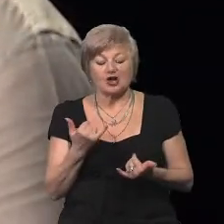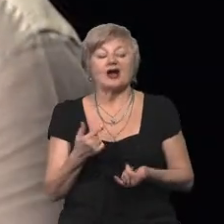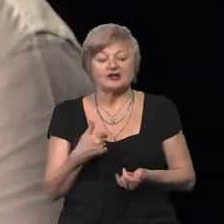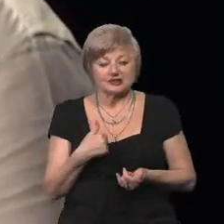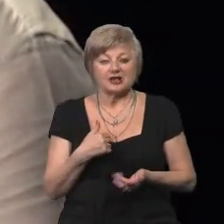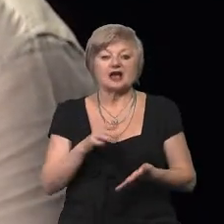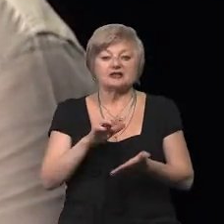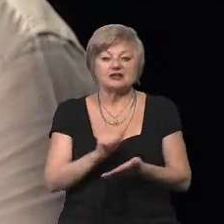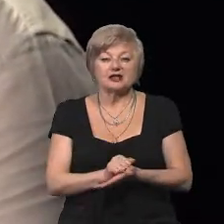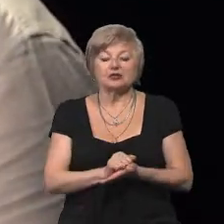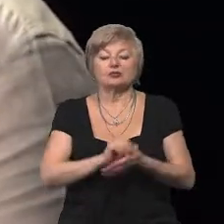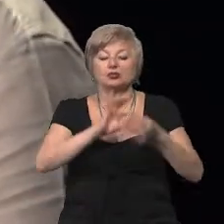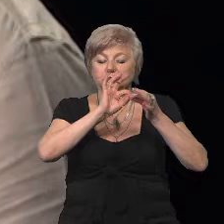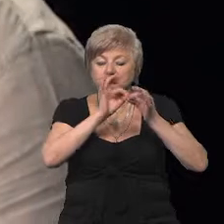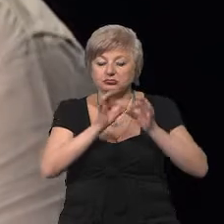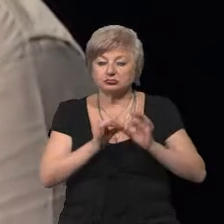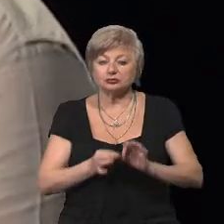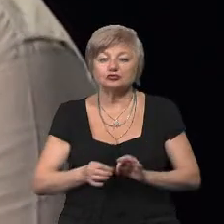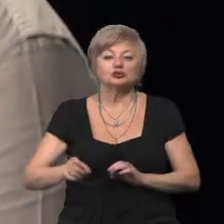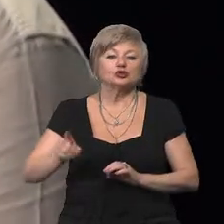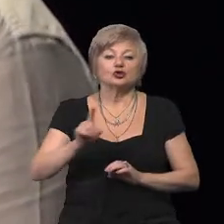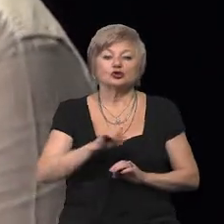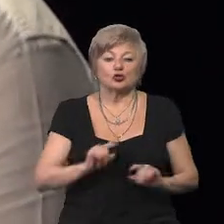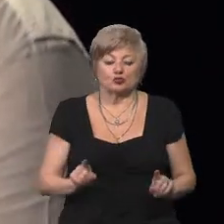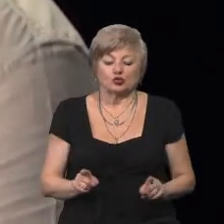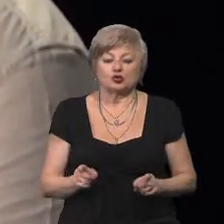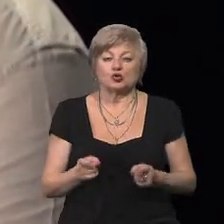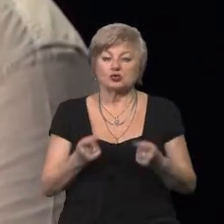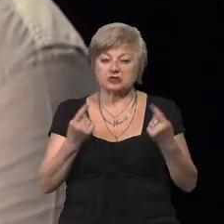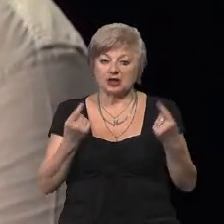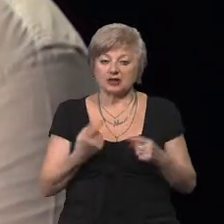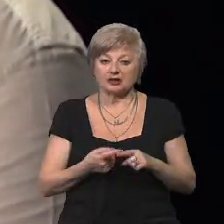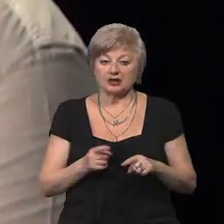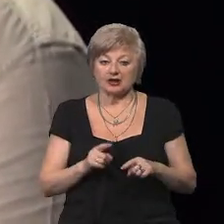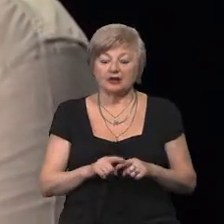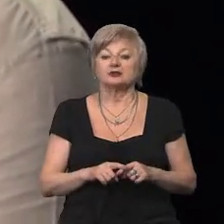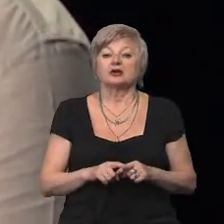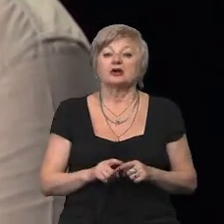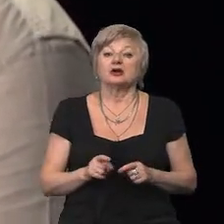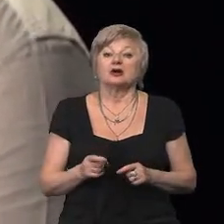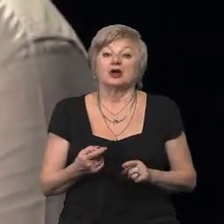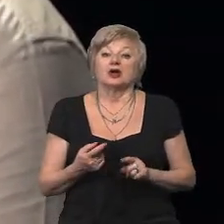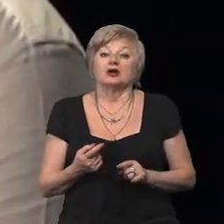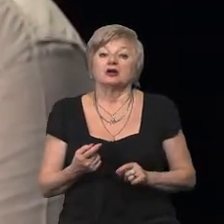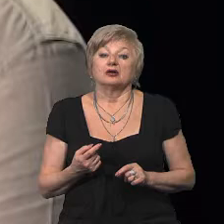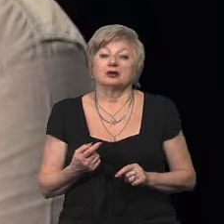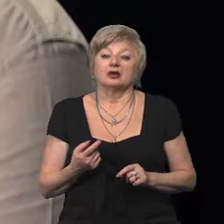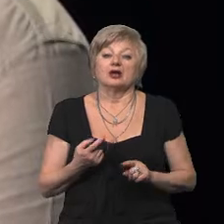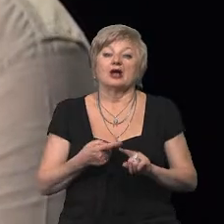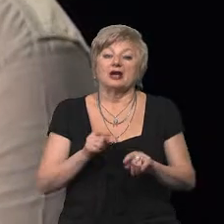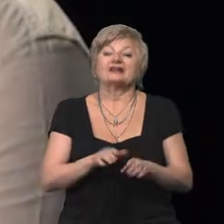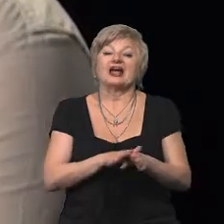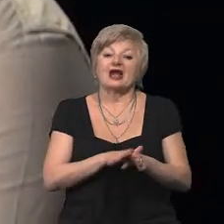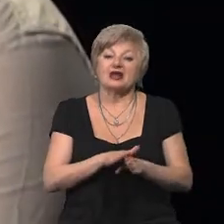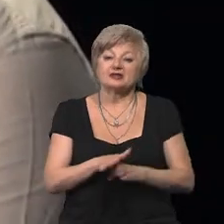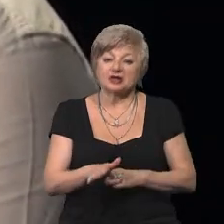занимаюсь как бы дном айсберга, да, то есть то, что под водой. Это вся подготовительная структура, это реализация,